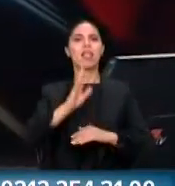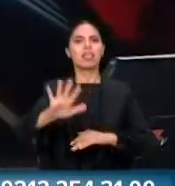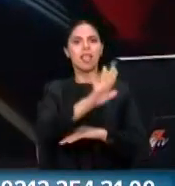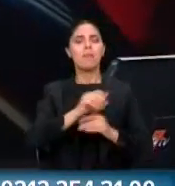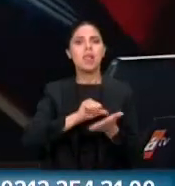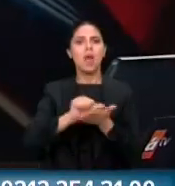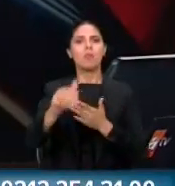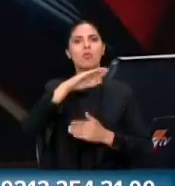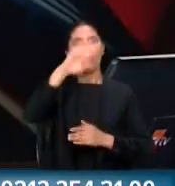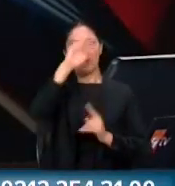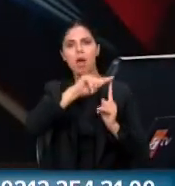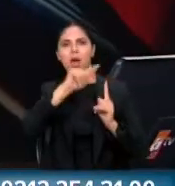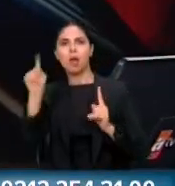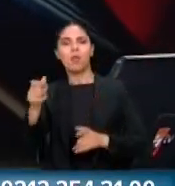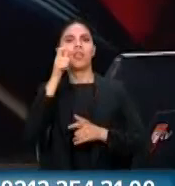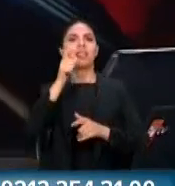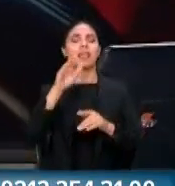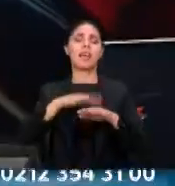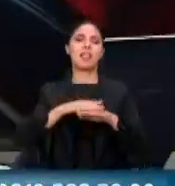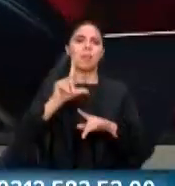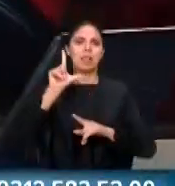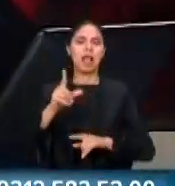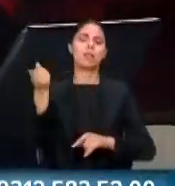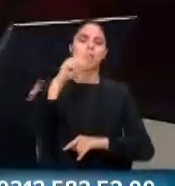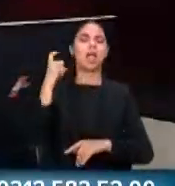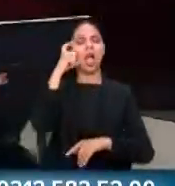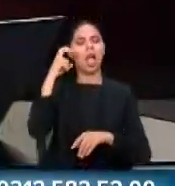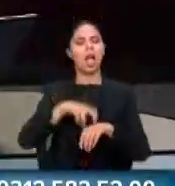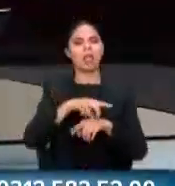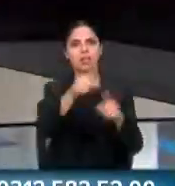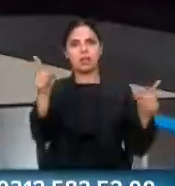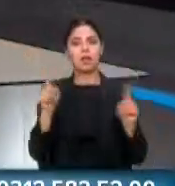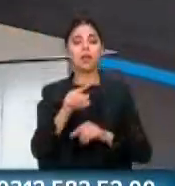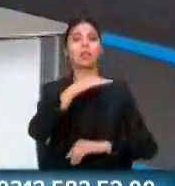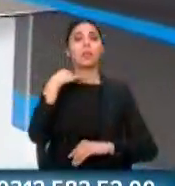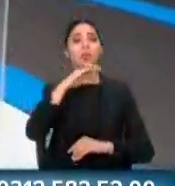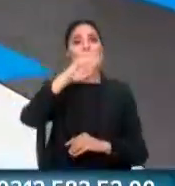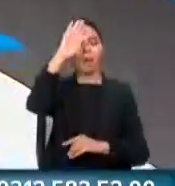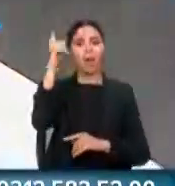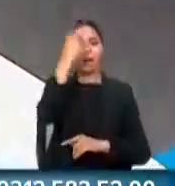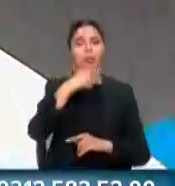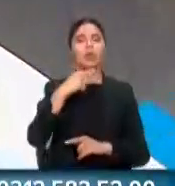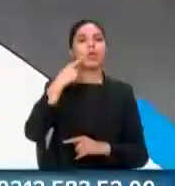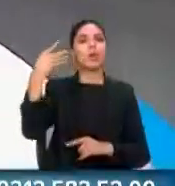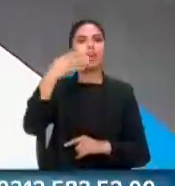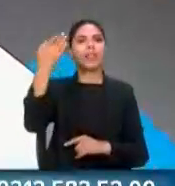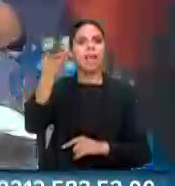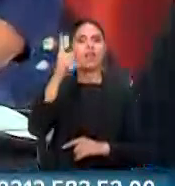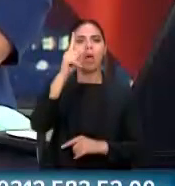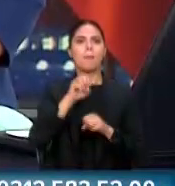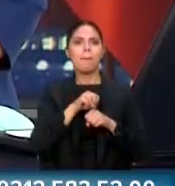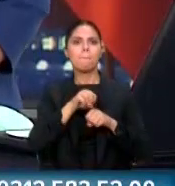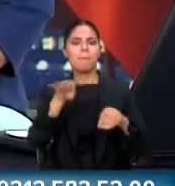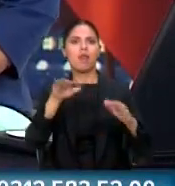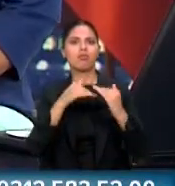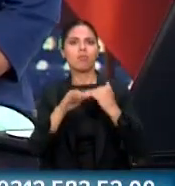hijyene bütün bayram boyunca dikkat etmemiz gerektiğini bir kez daha hatırlatalım. Kurban Bayramı nedeniyle Başkan Recep Tayyip Erdoğan'ın